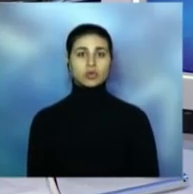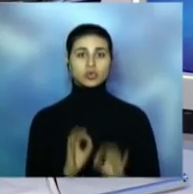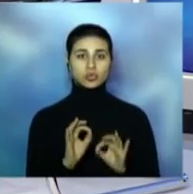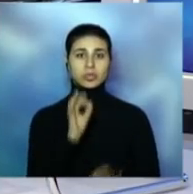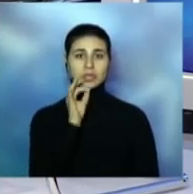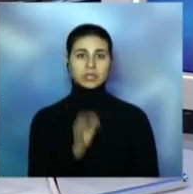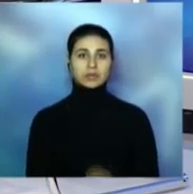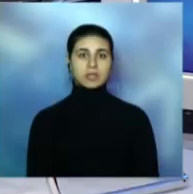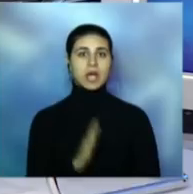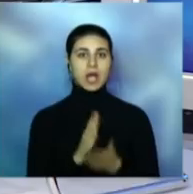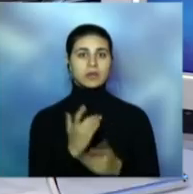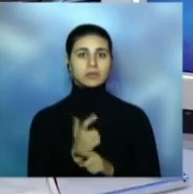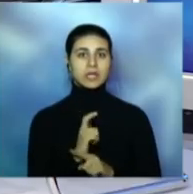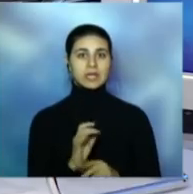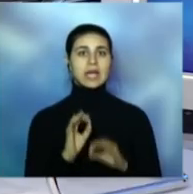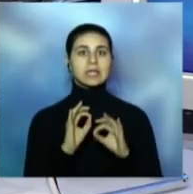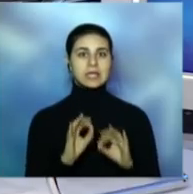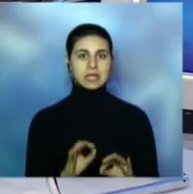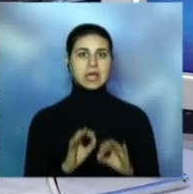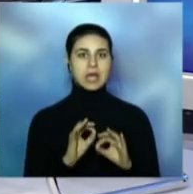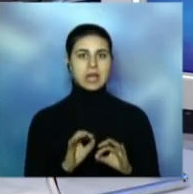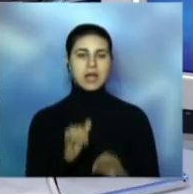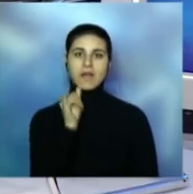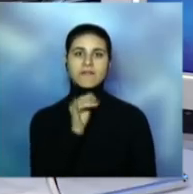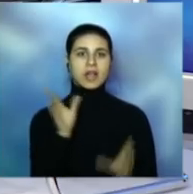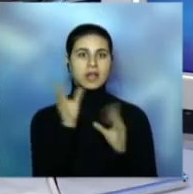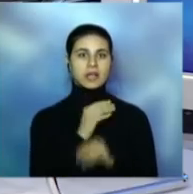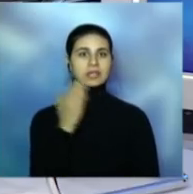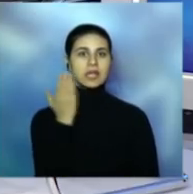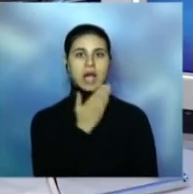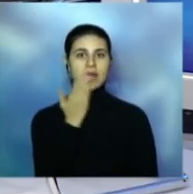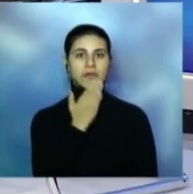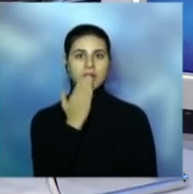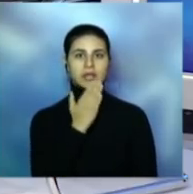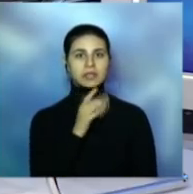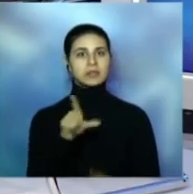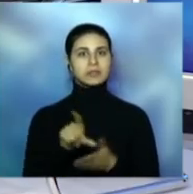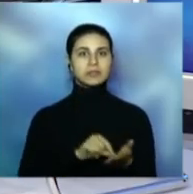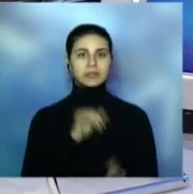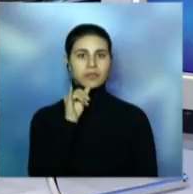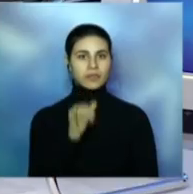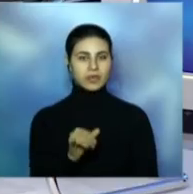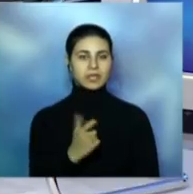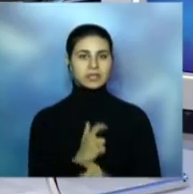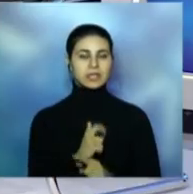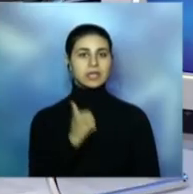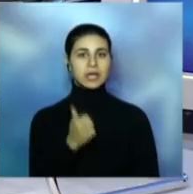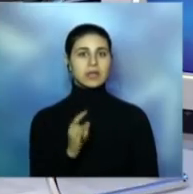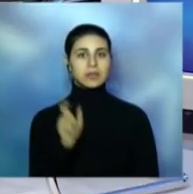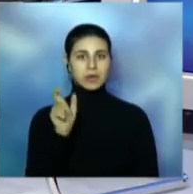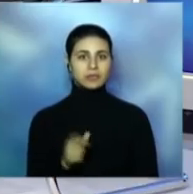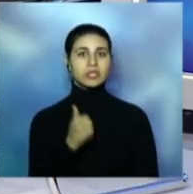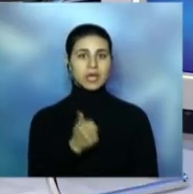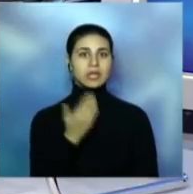კონკრეტულად გეტყვით. აქ ძალიან ნელი ტემპი. ვერასწრებს გაკვეთილზე დაფიდან გადაწერას. ძალიან კარგი ბავშვია,